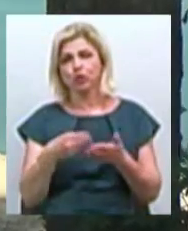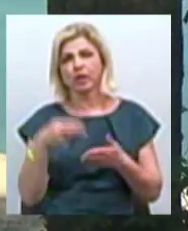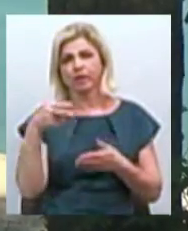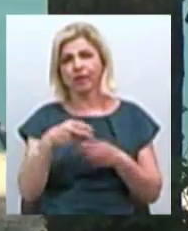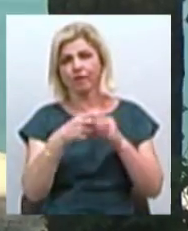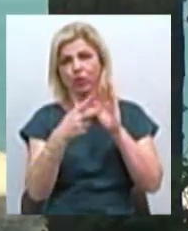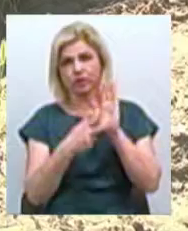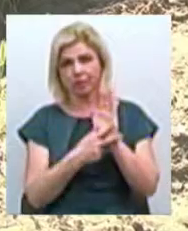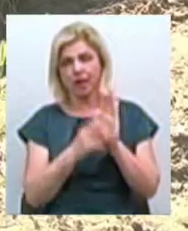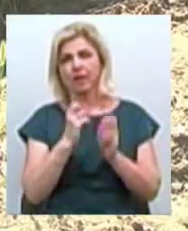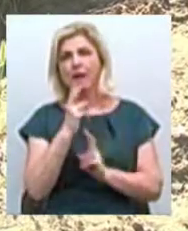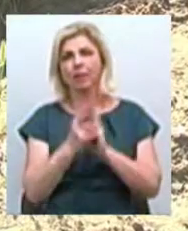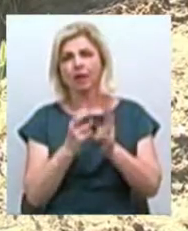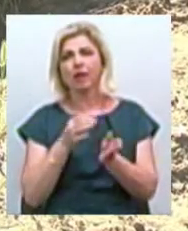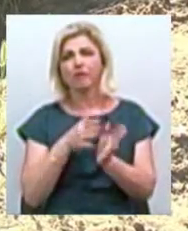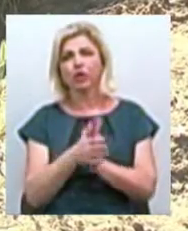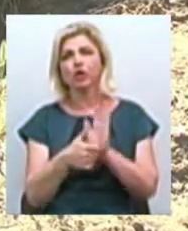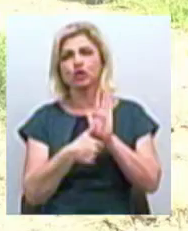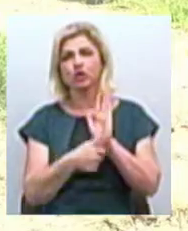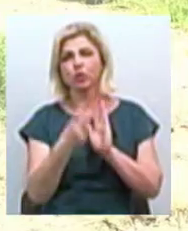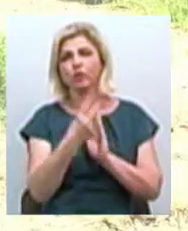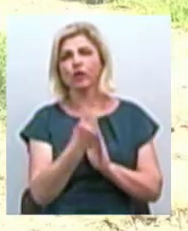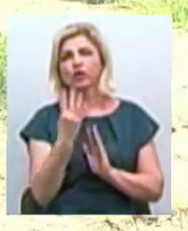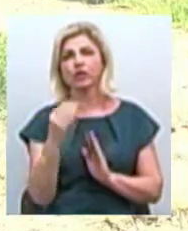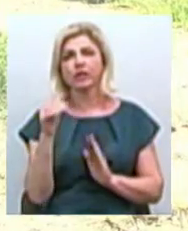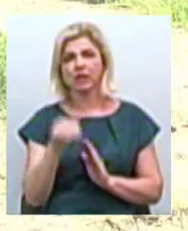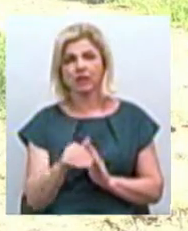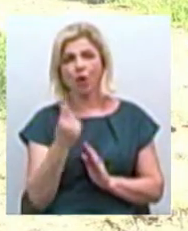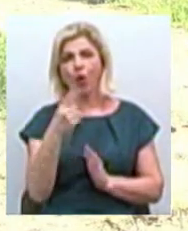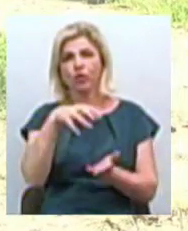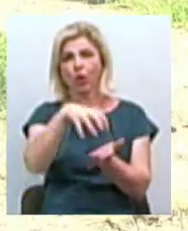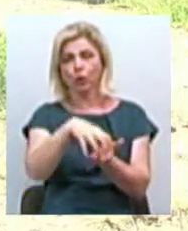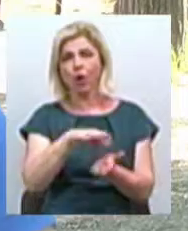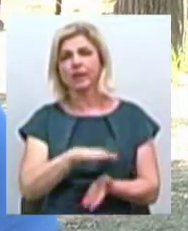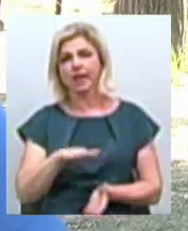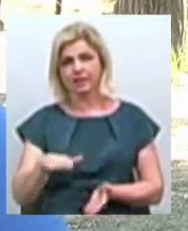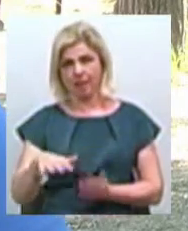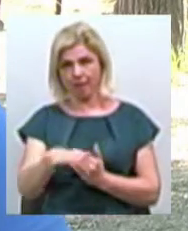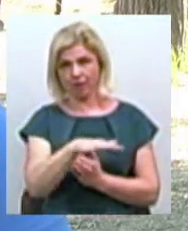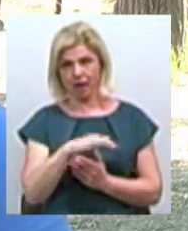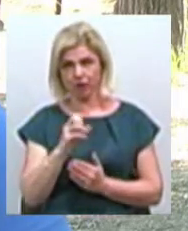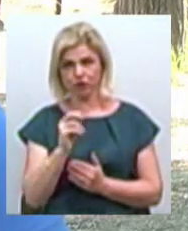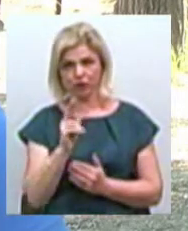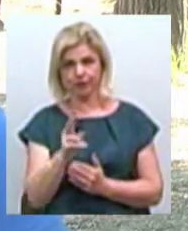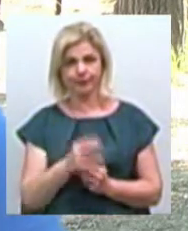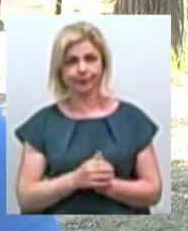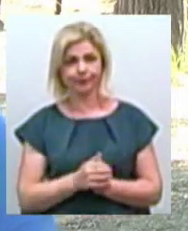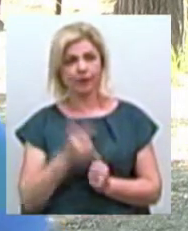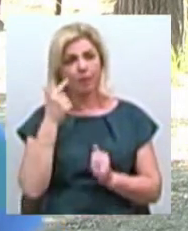На перетворення витратили 624 тисячі гривень. Одна з локацій – дитячий майданчик. Ми розуміли, що все одно